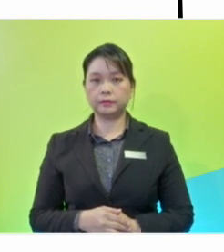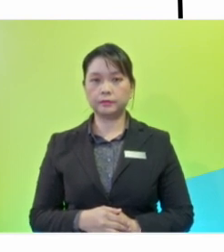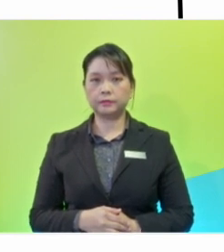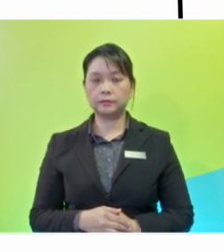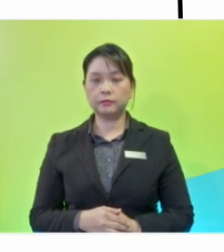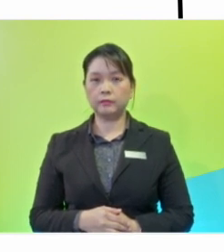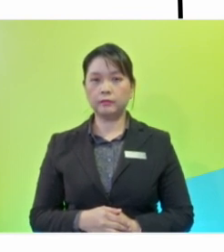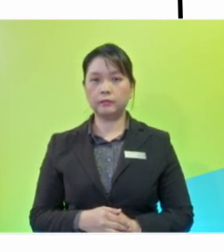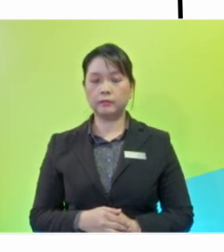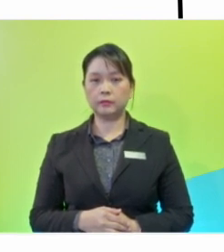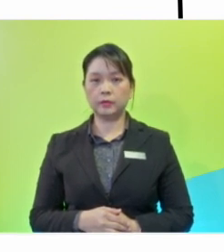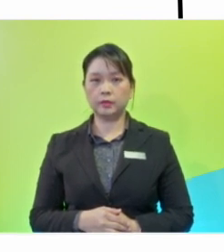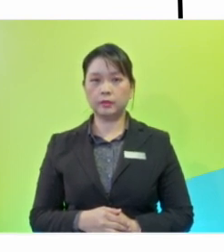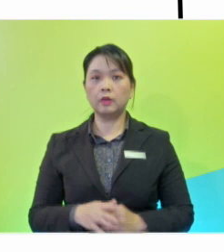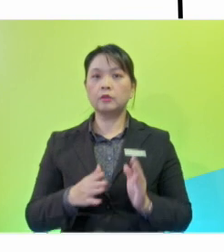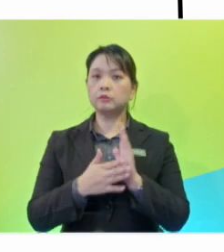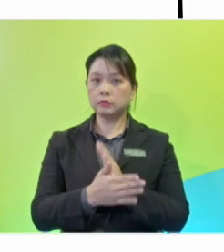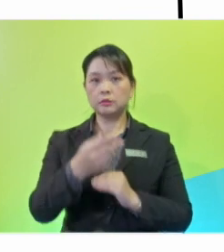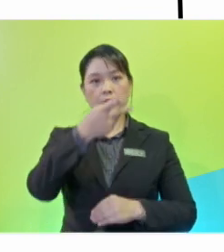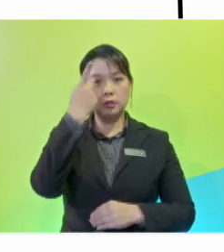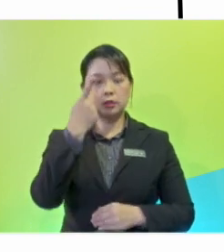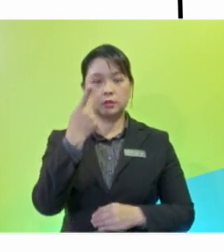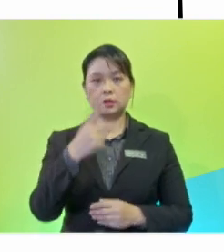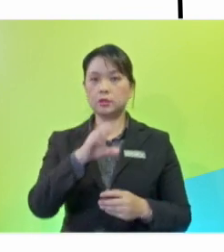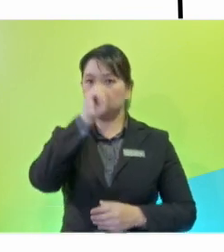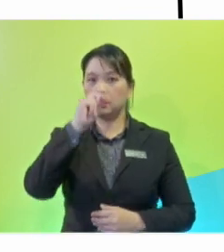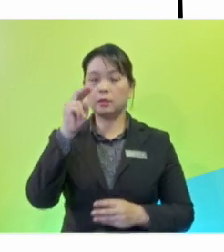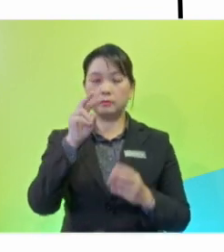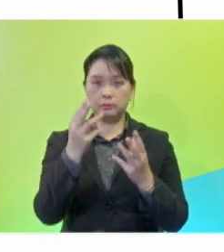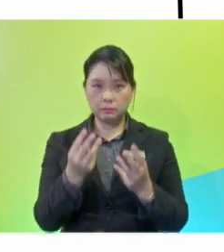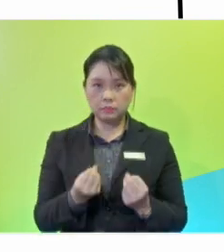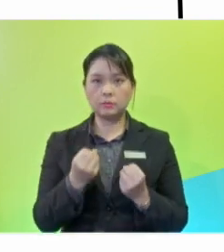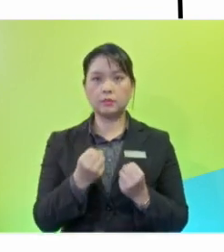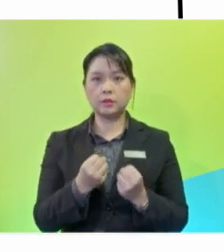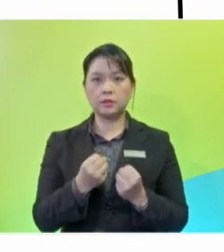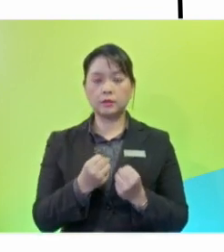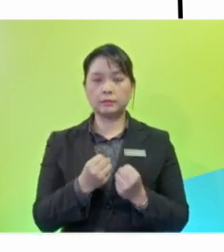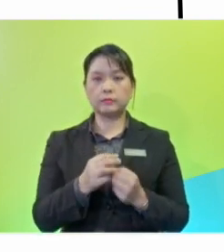so oleh karena kasih tambah 10 sebutan utama kita